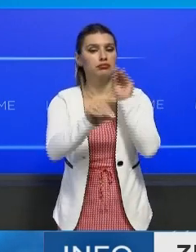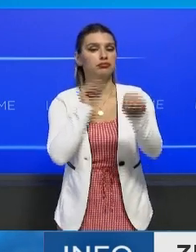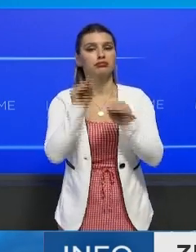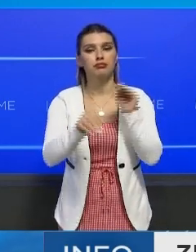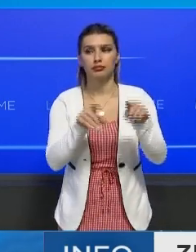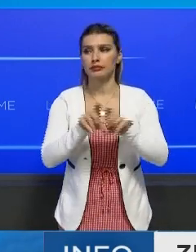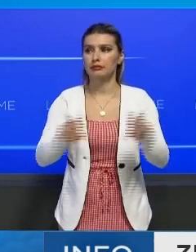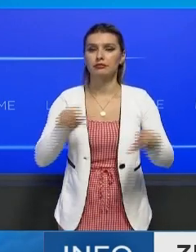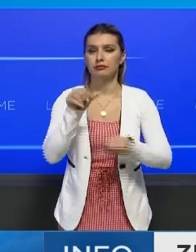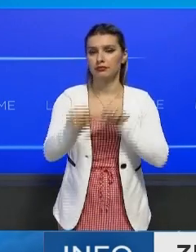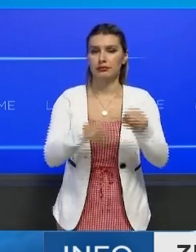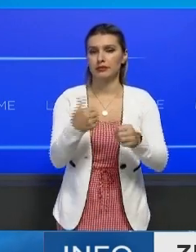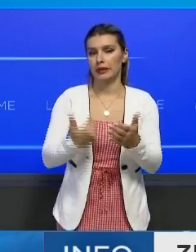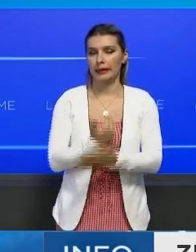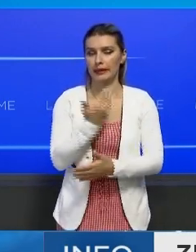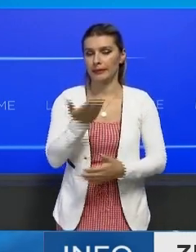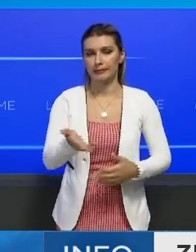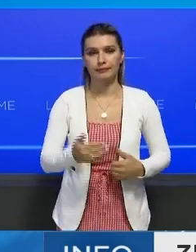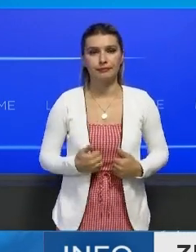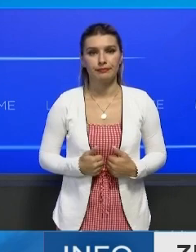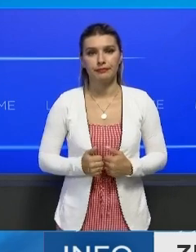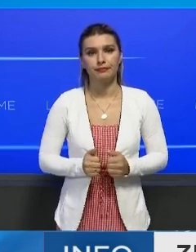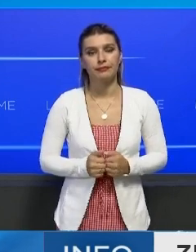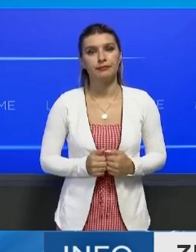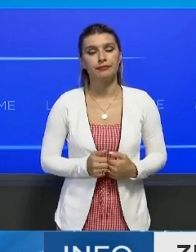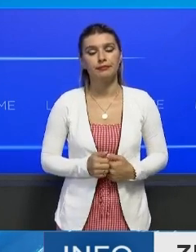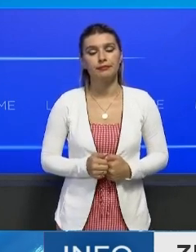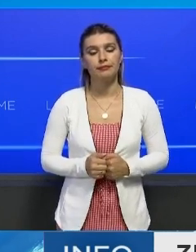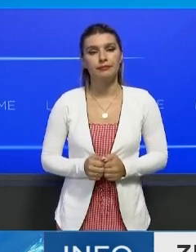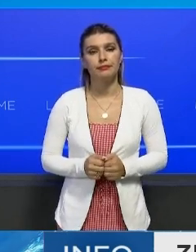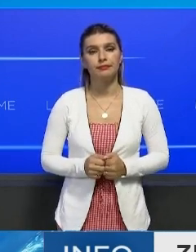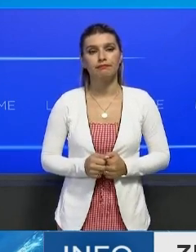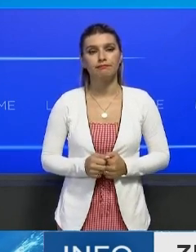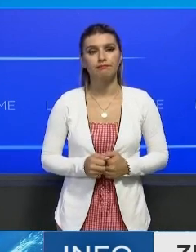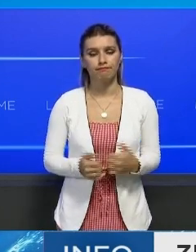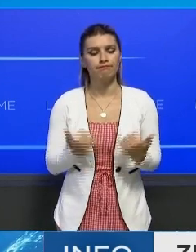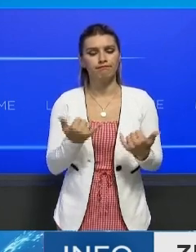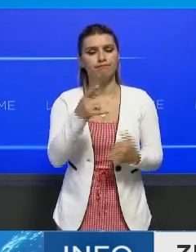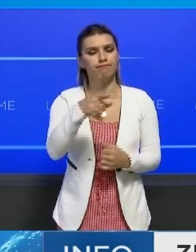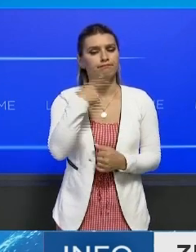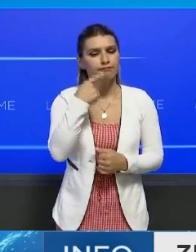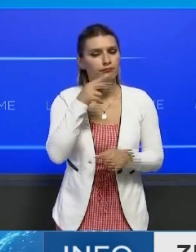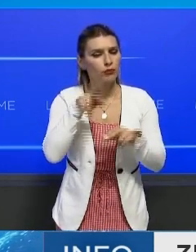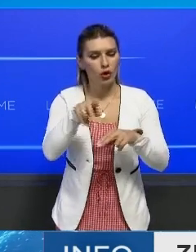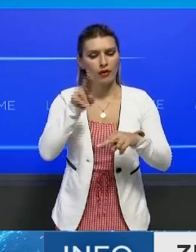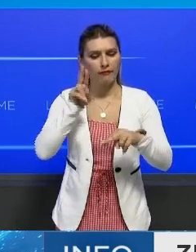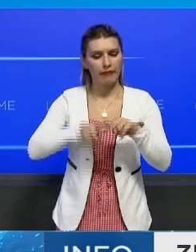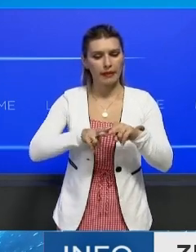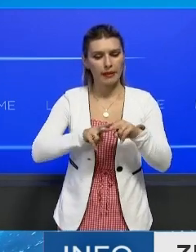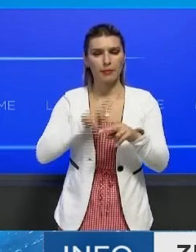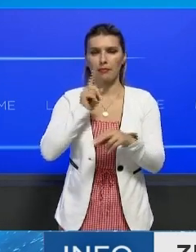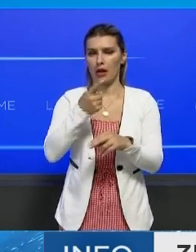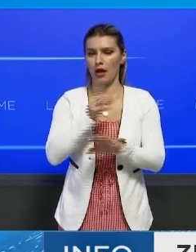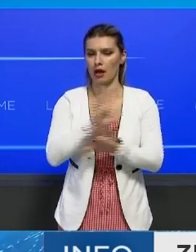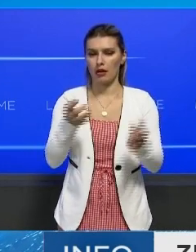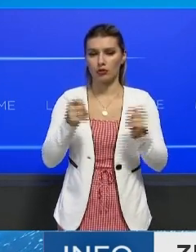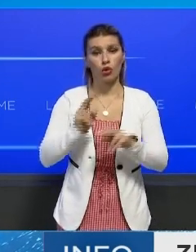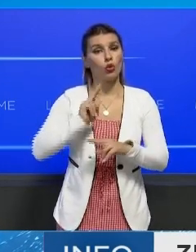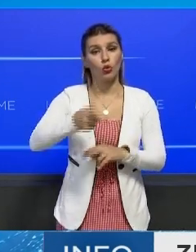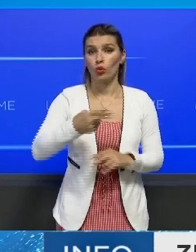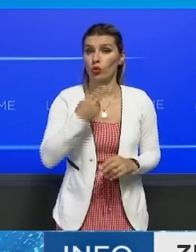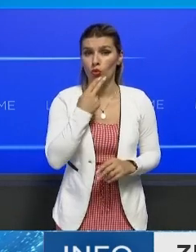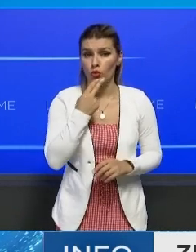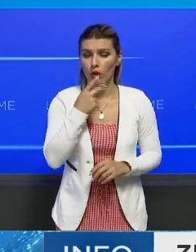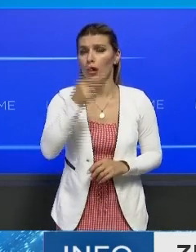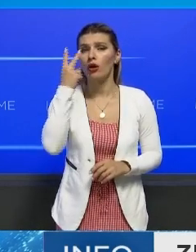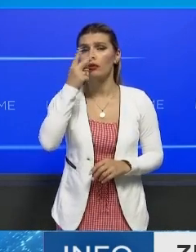marrin këto shërbime në qendrat e automjetit. Po dhe me qenë se thatë është një vendim i papërsëritshëm, mund të perceptohet se